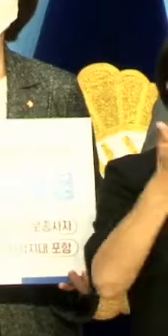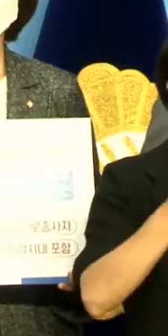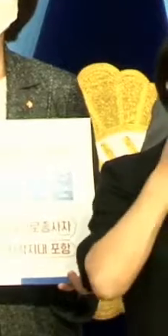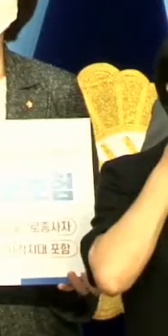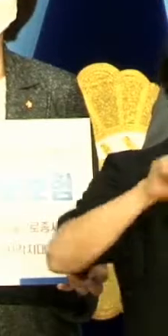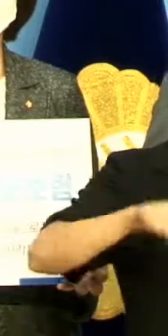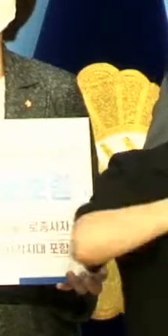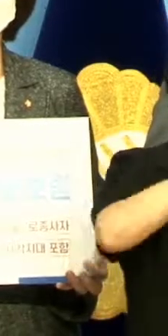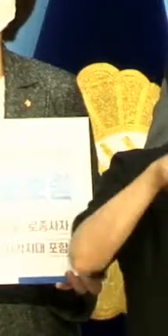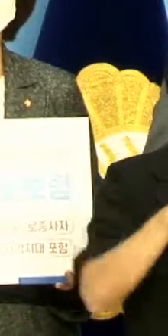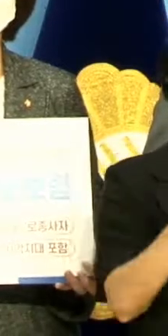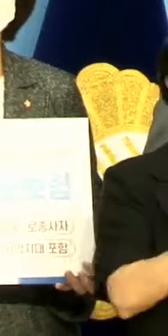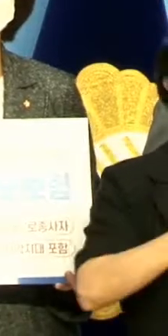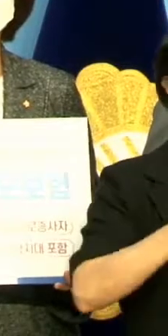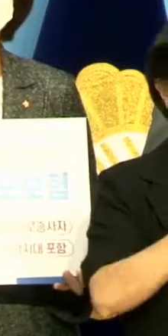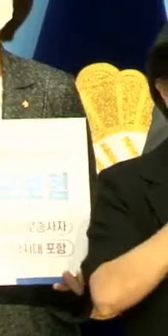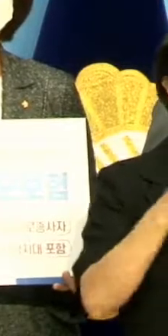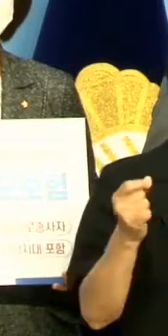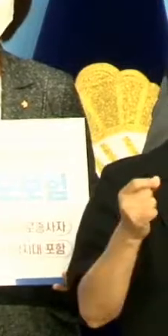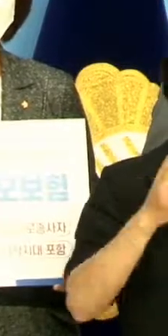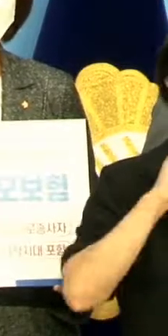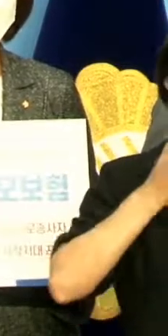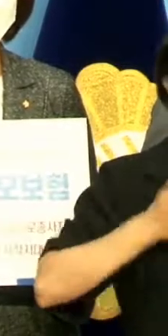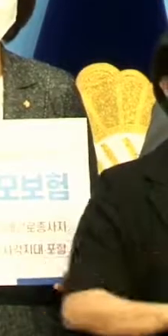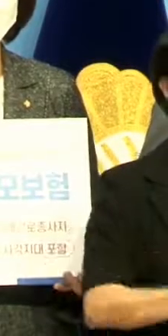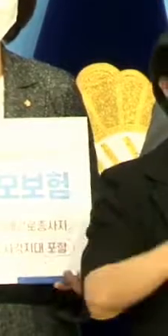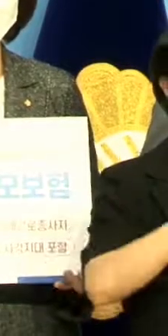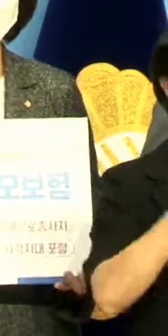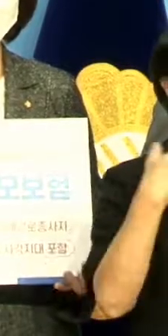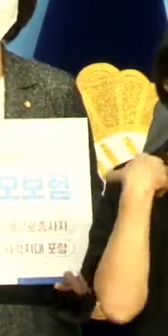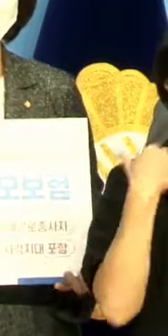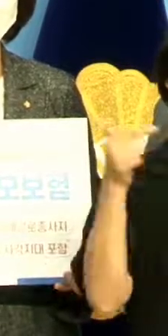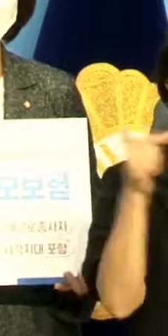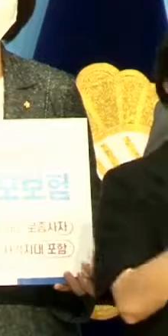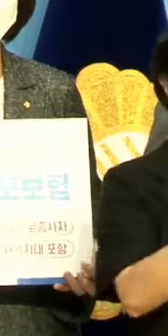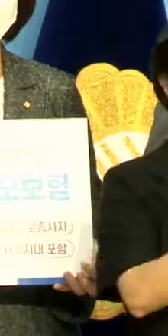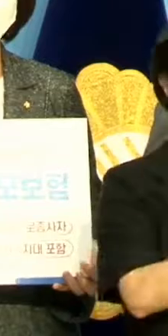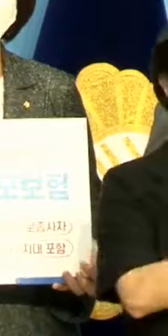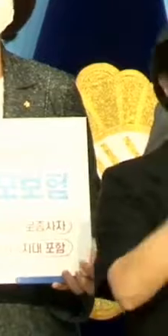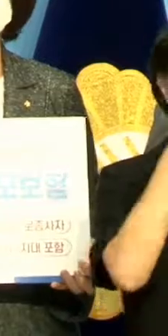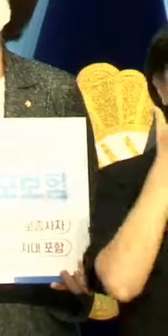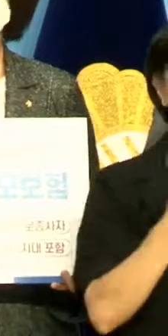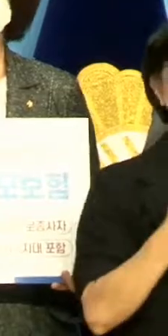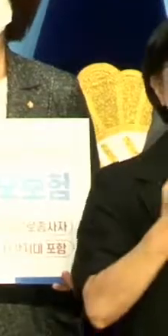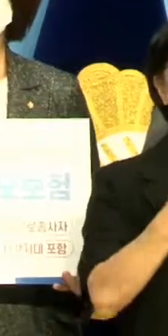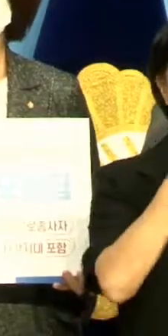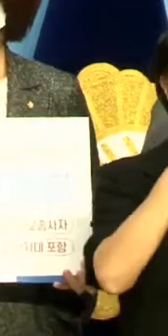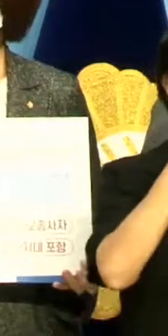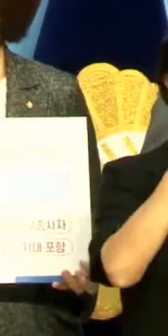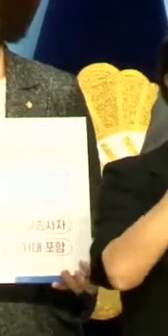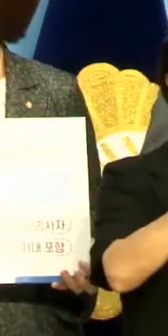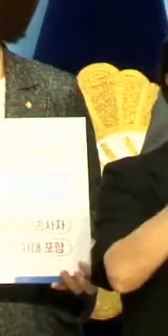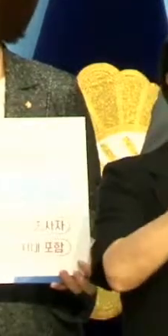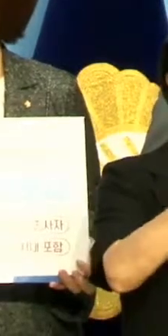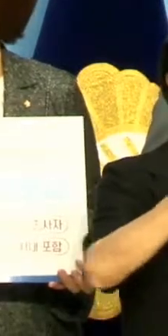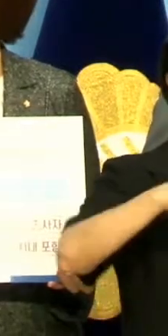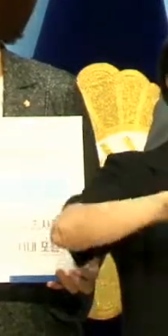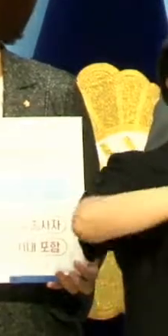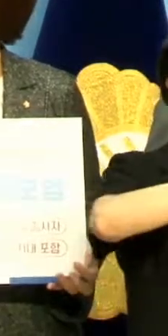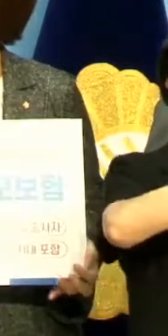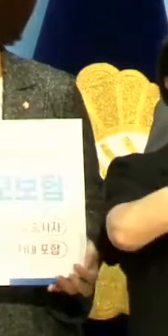모든 국민 의 출산과 육아 부담을 덜기 위해서 부모 보 험 제 라는 돛 그 외국의